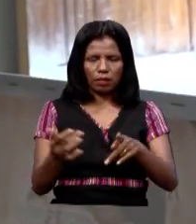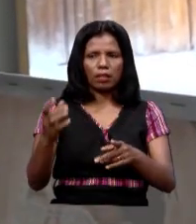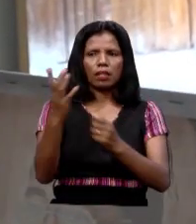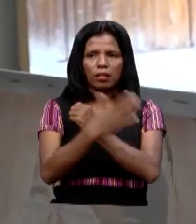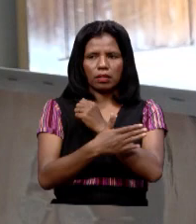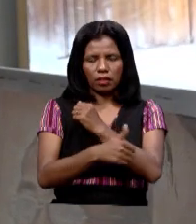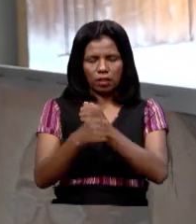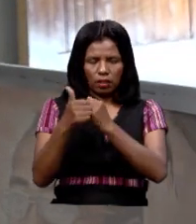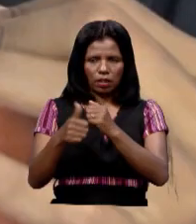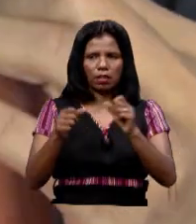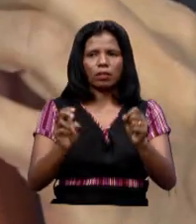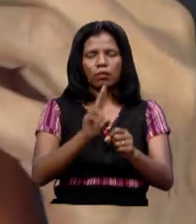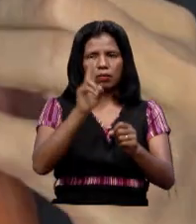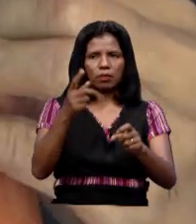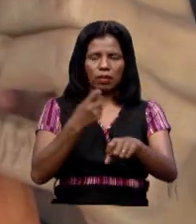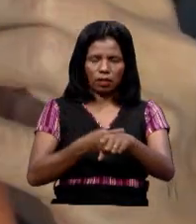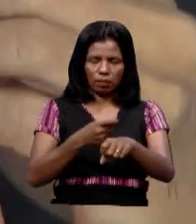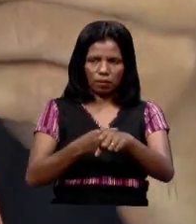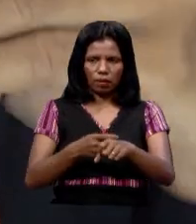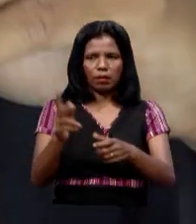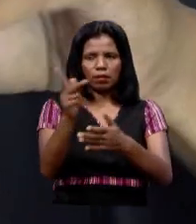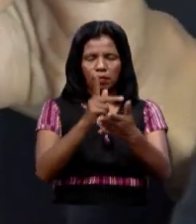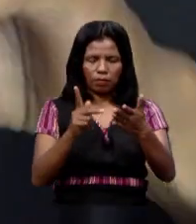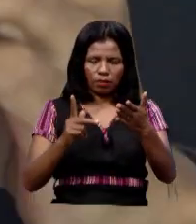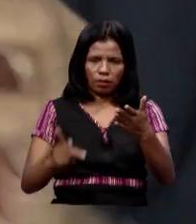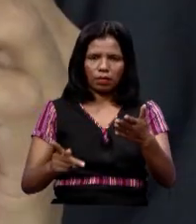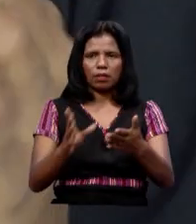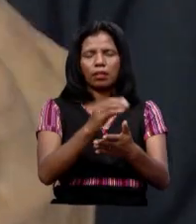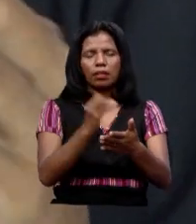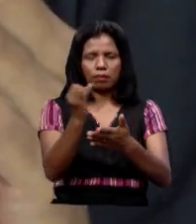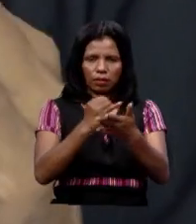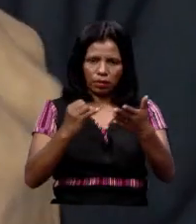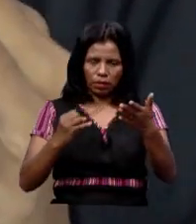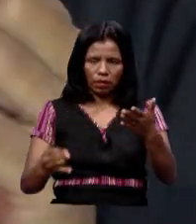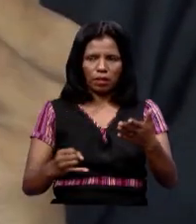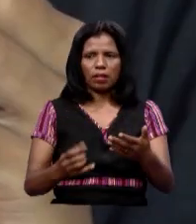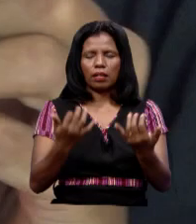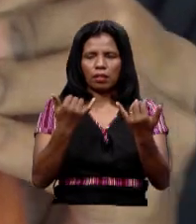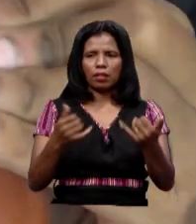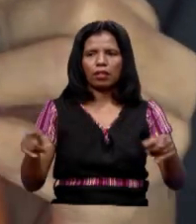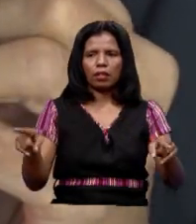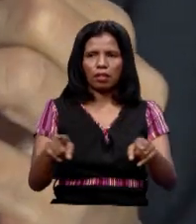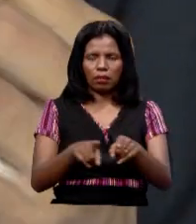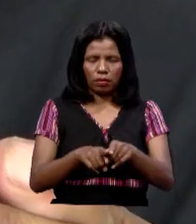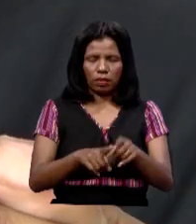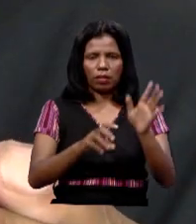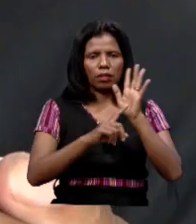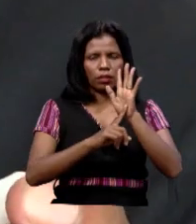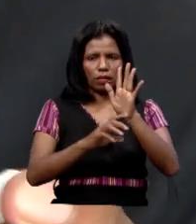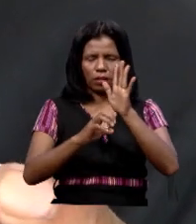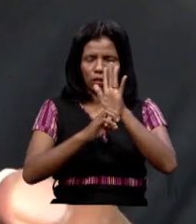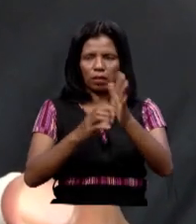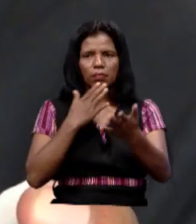liur konsege aproveta ona pintura digital nebe mari umakulado produs ne. No idane hanesan motivasaun atu desafia